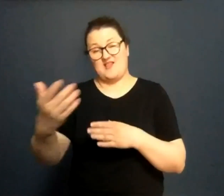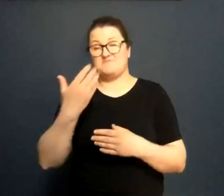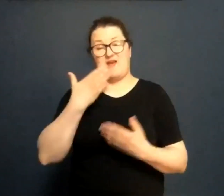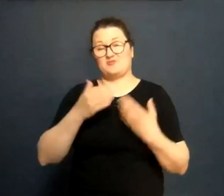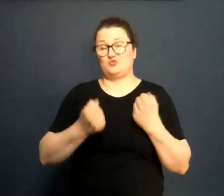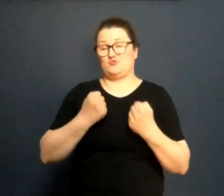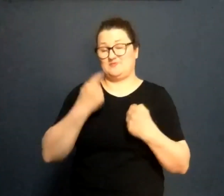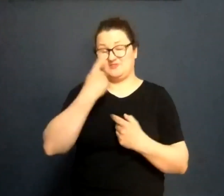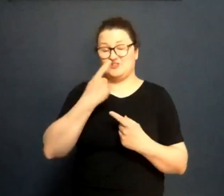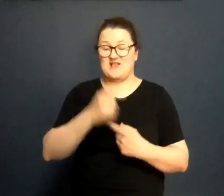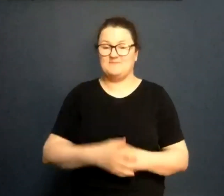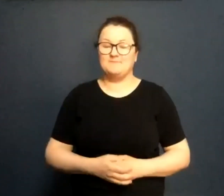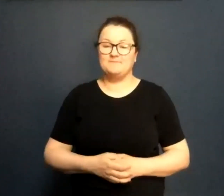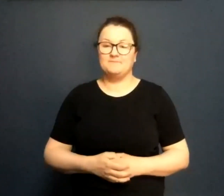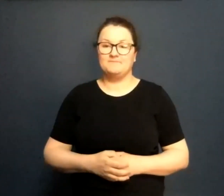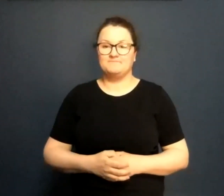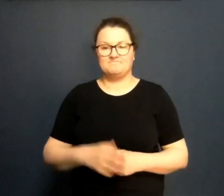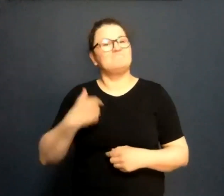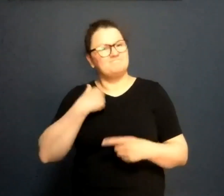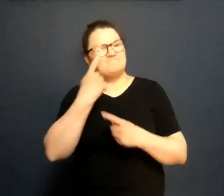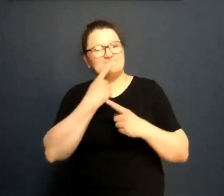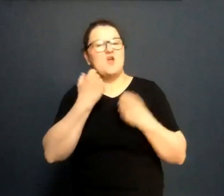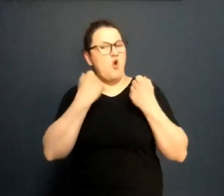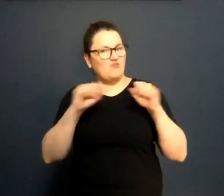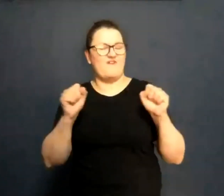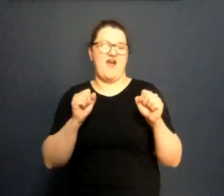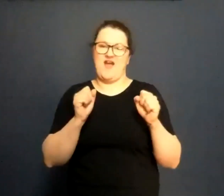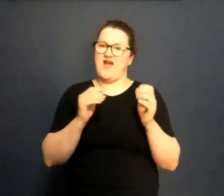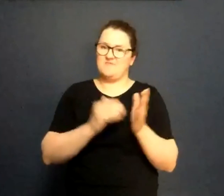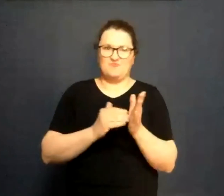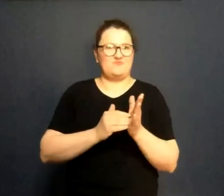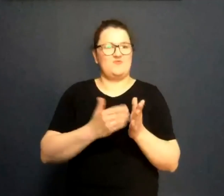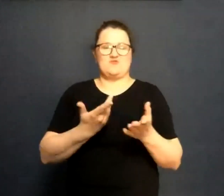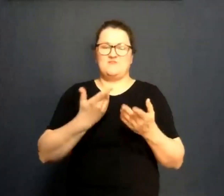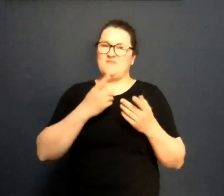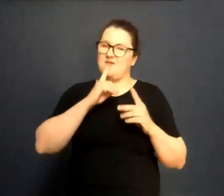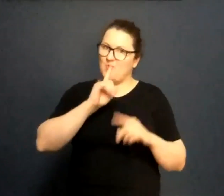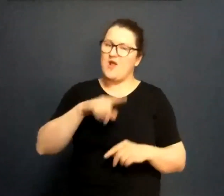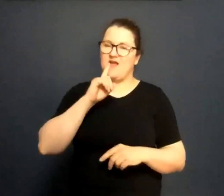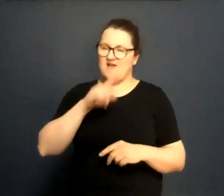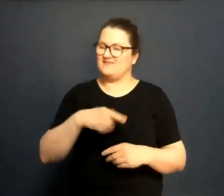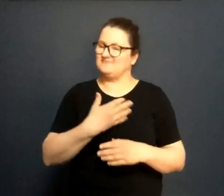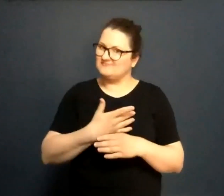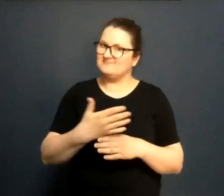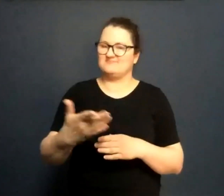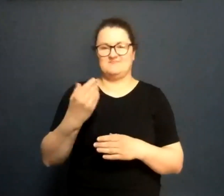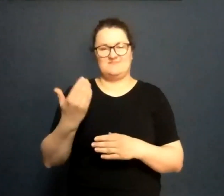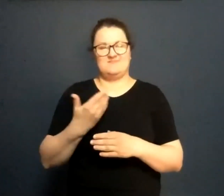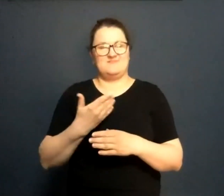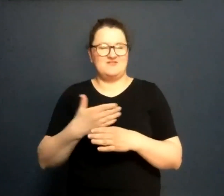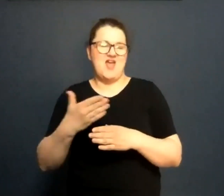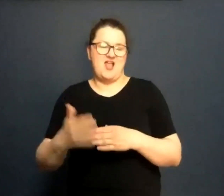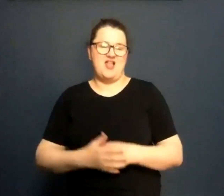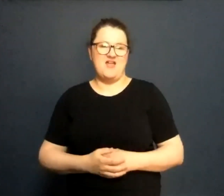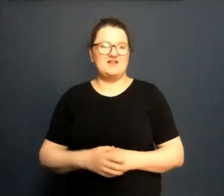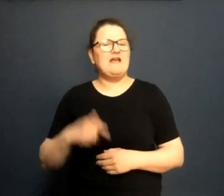jest bardzo, powinna być bardzo rekomendowana przez nas. Ja już na zakończenie opowiem, czy właściwie